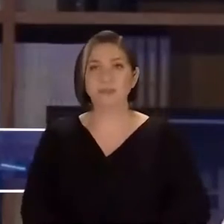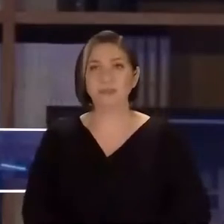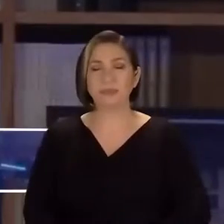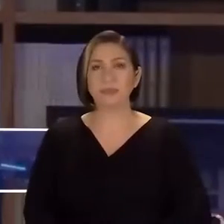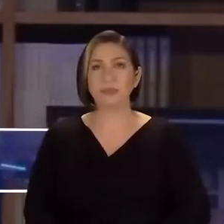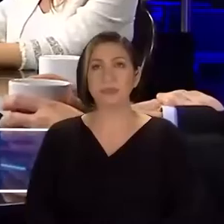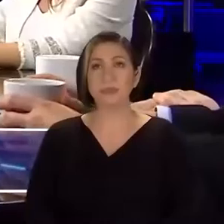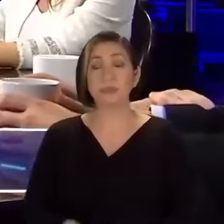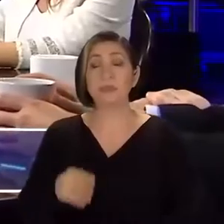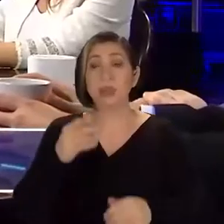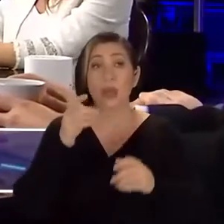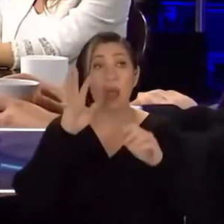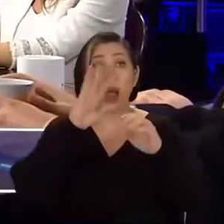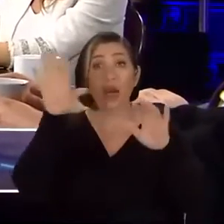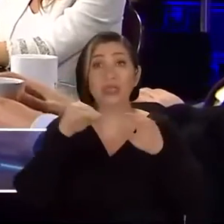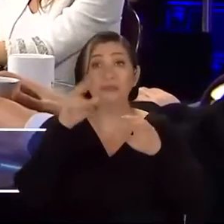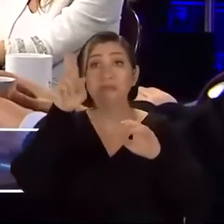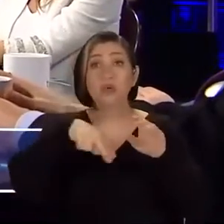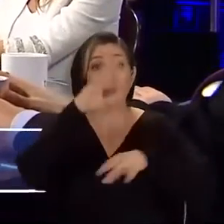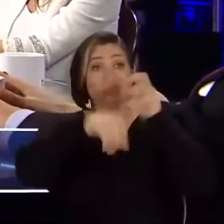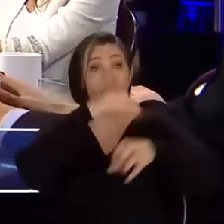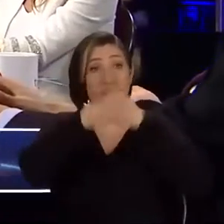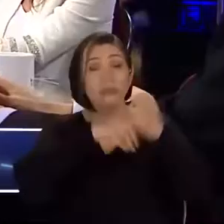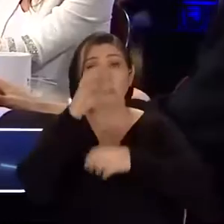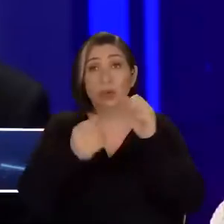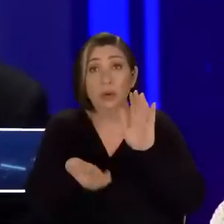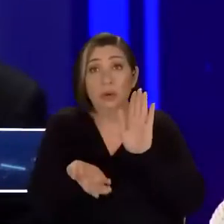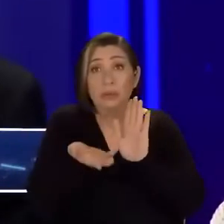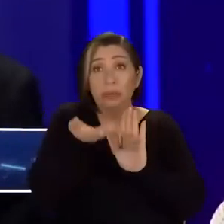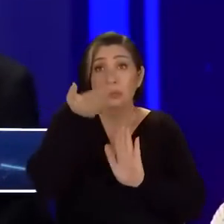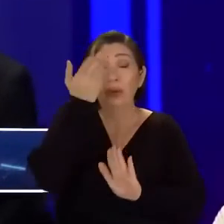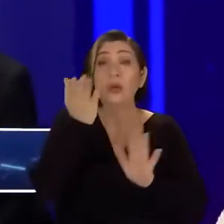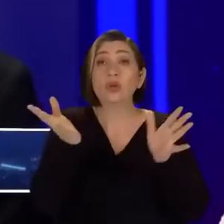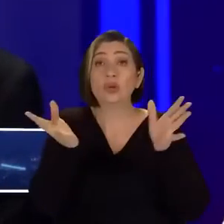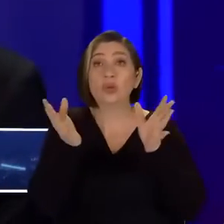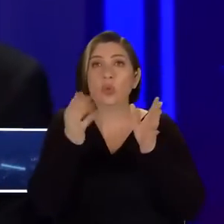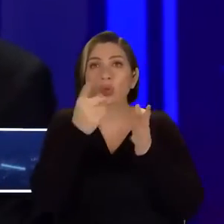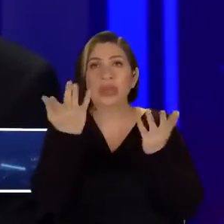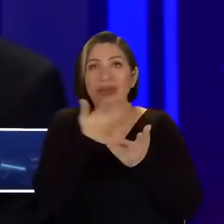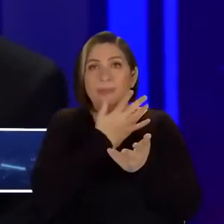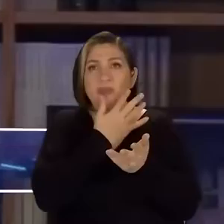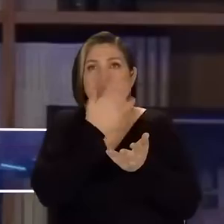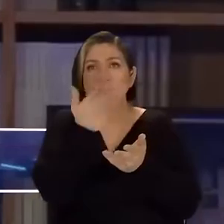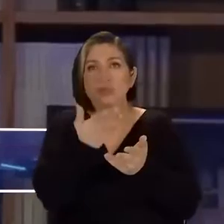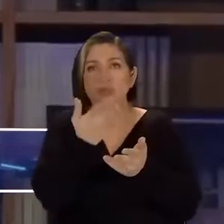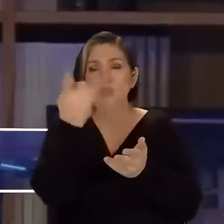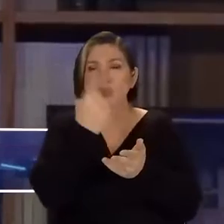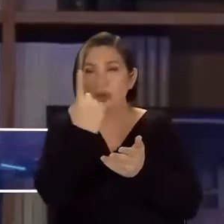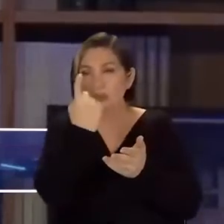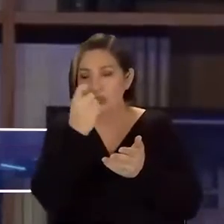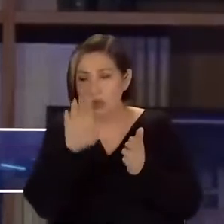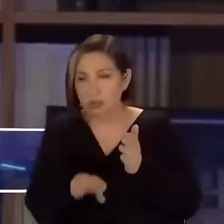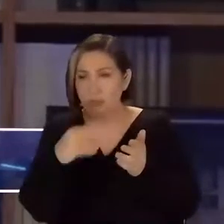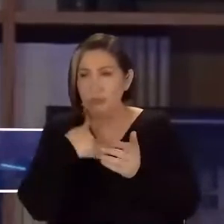aykırı. Artıyor kullanım miktarı. Deep Web'de Bitcoin kullanım miktarı artıyor ama toplamın %1'inin altında. Ben Deep Web'de